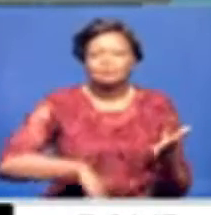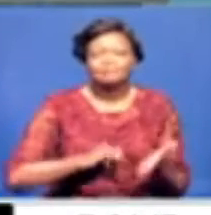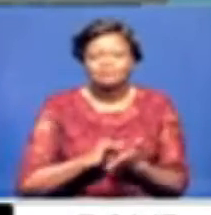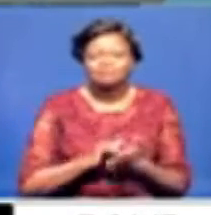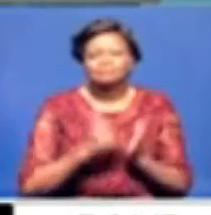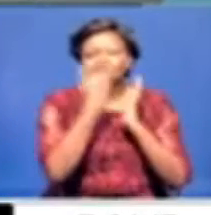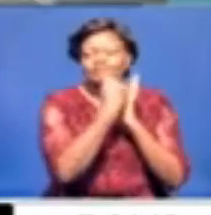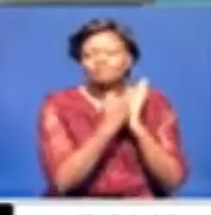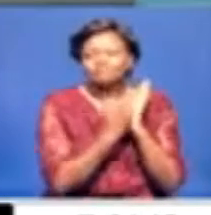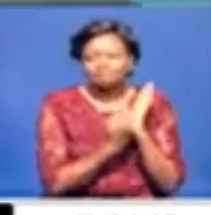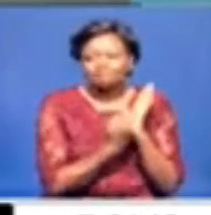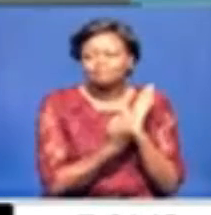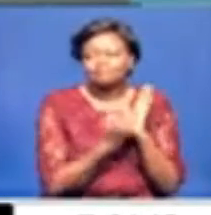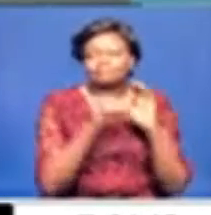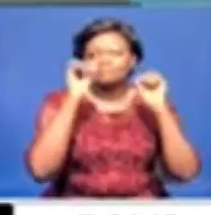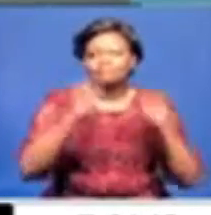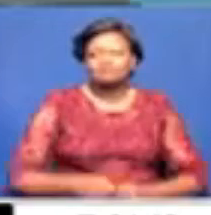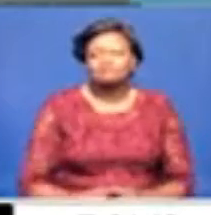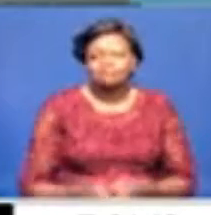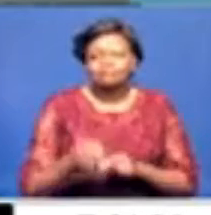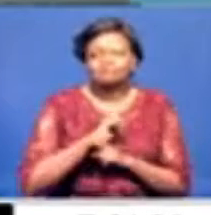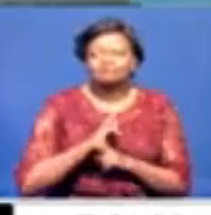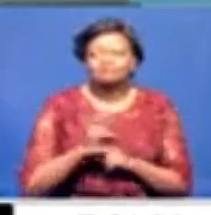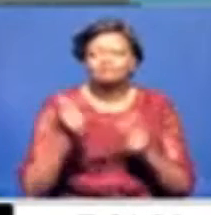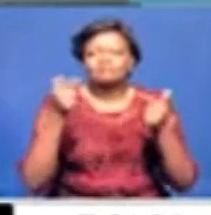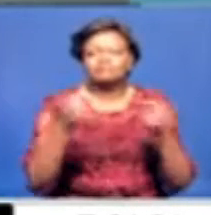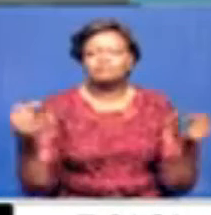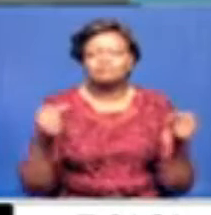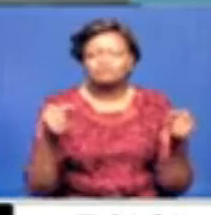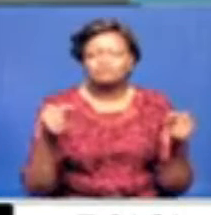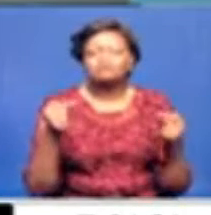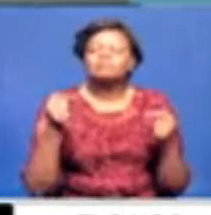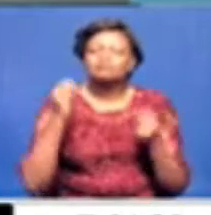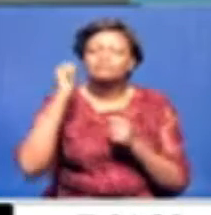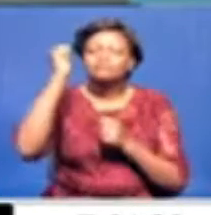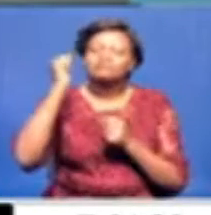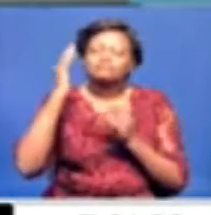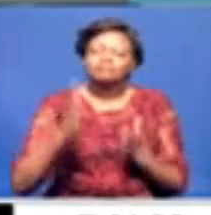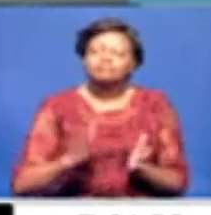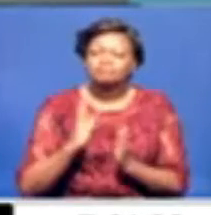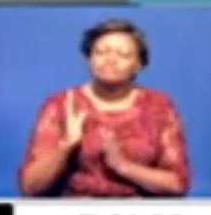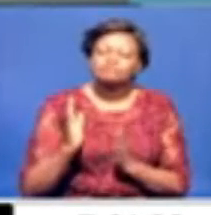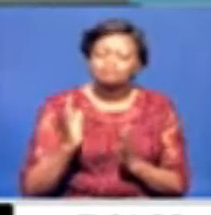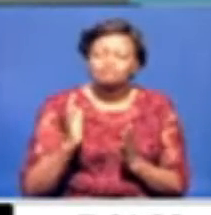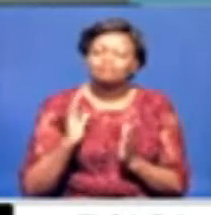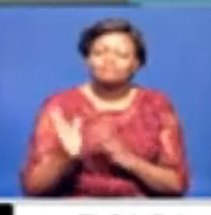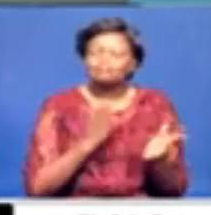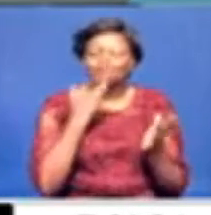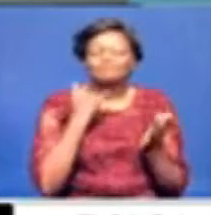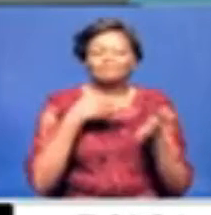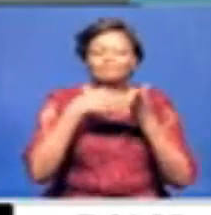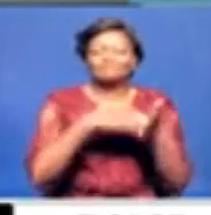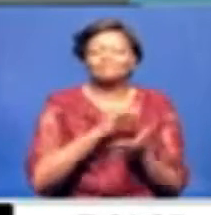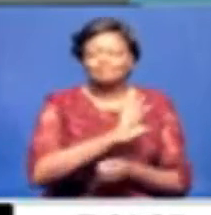ratiba hizo zinaweza kutumiwa na wapinzani wao wa kisiasa kuwaandama kutokana na udhaifu wao. Wakati huo